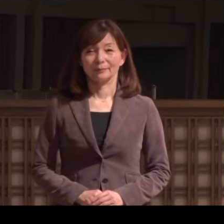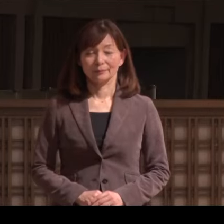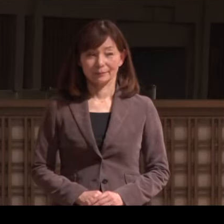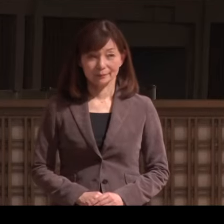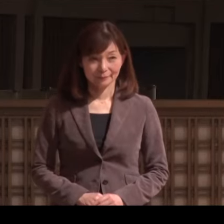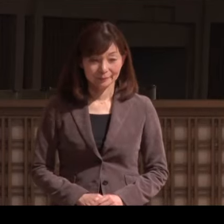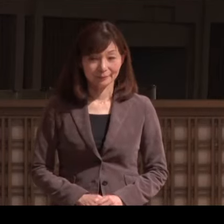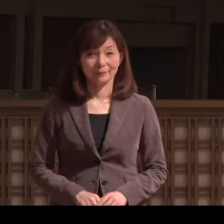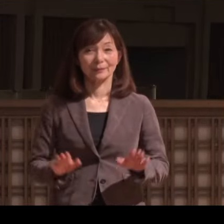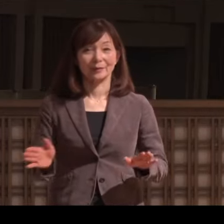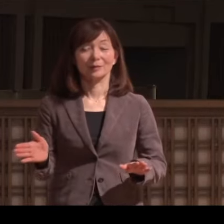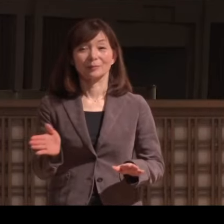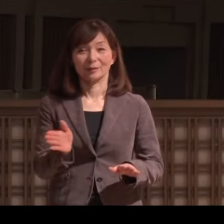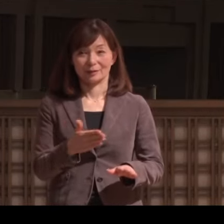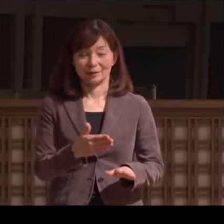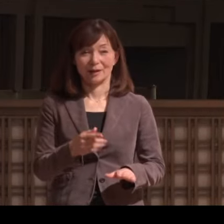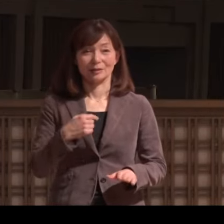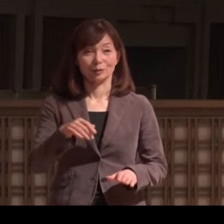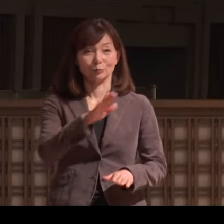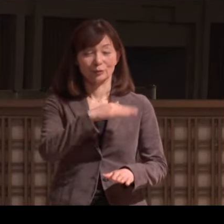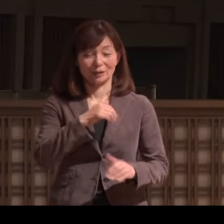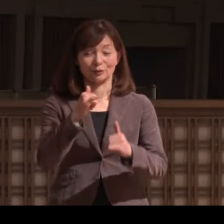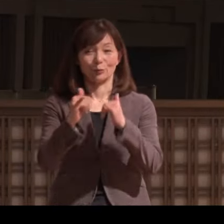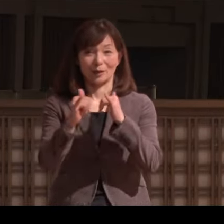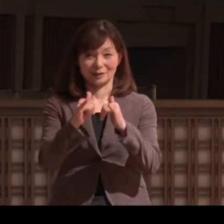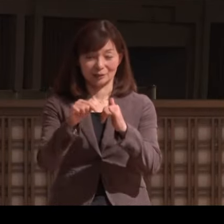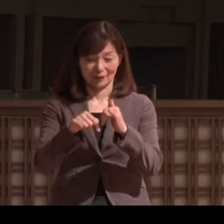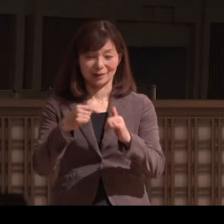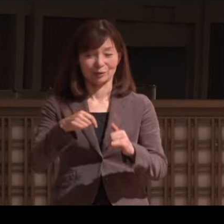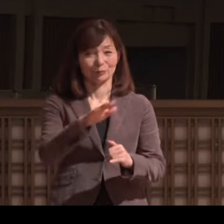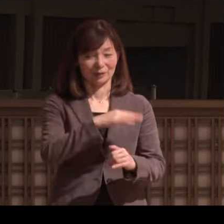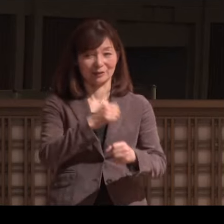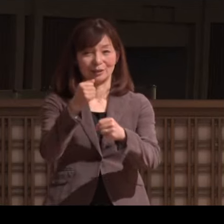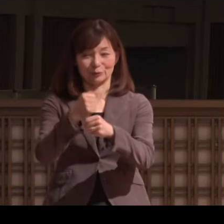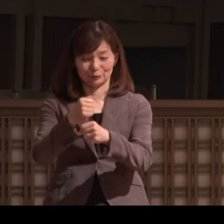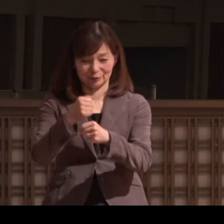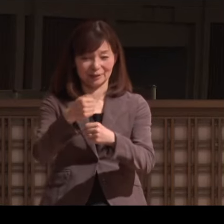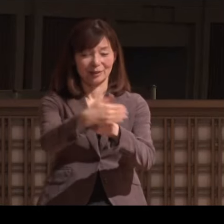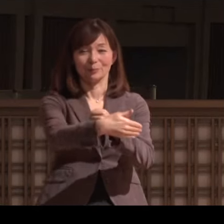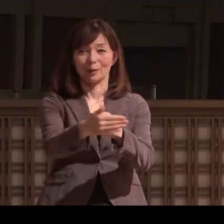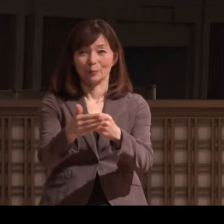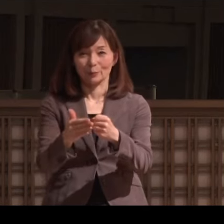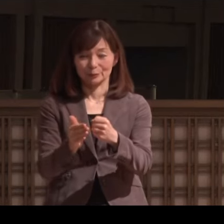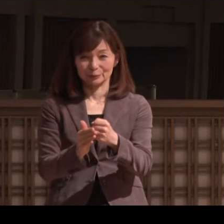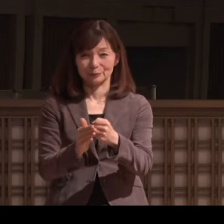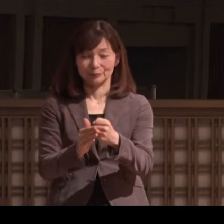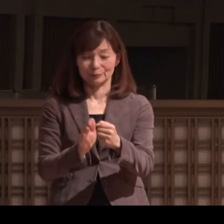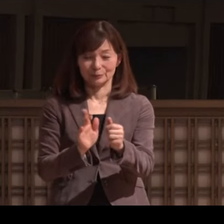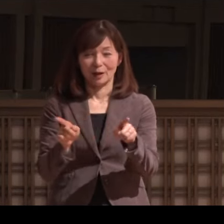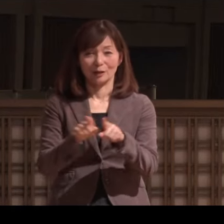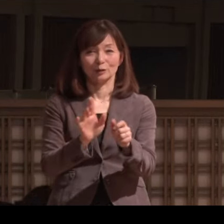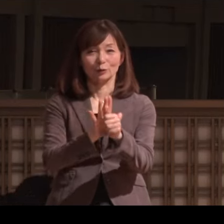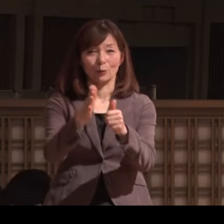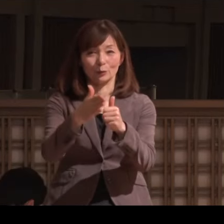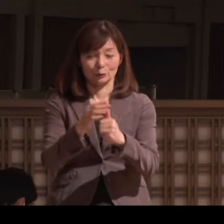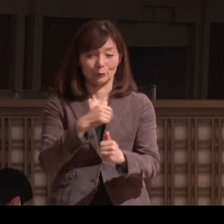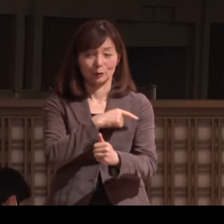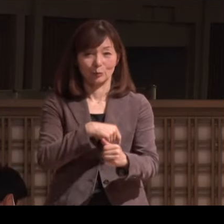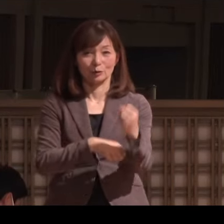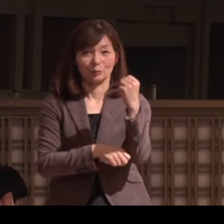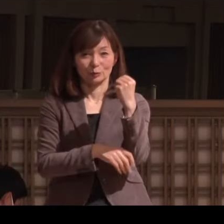それではただいまより自分たちの町は自分たちで作り守る女の精神に基づく